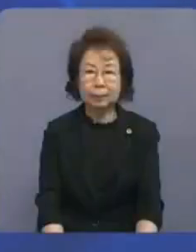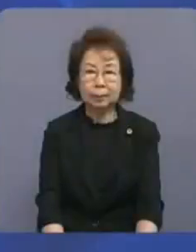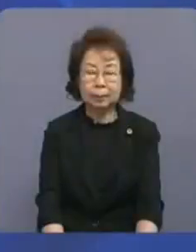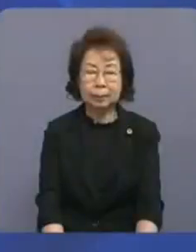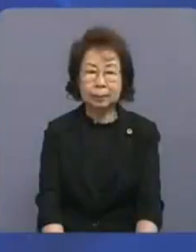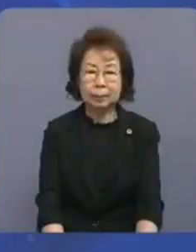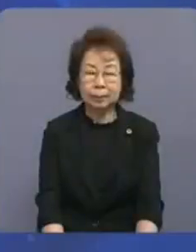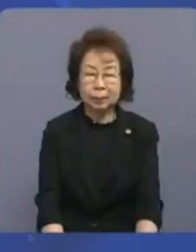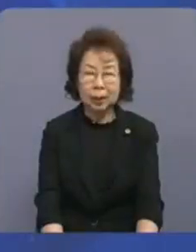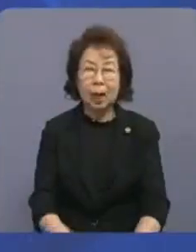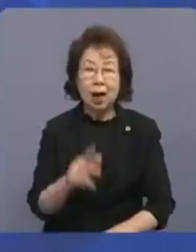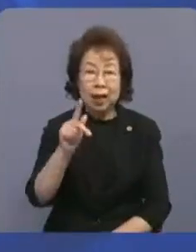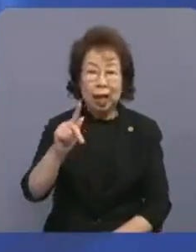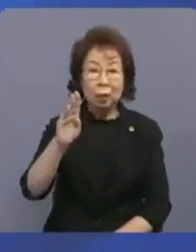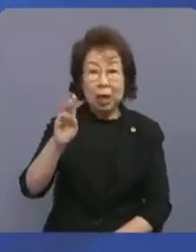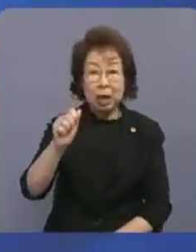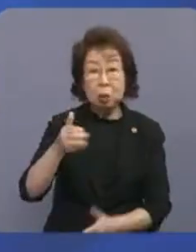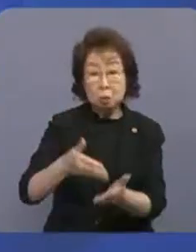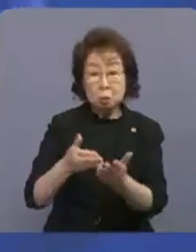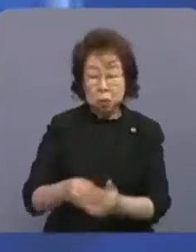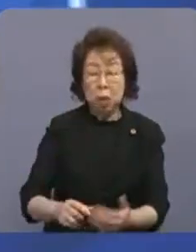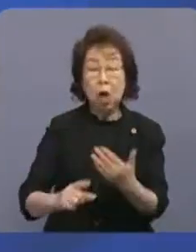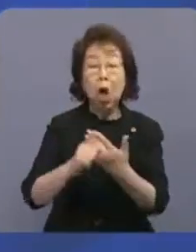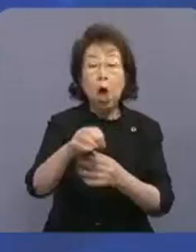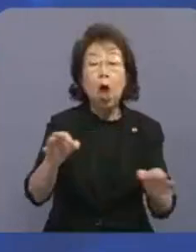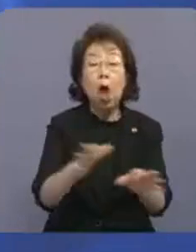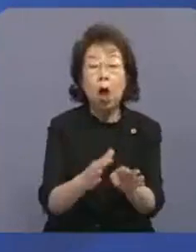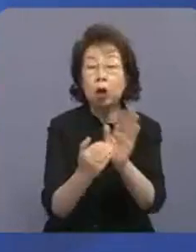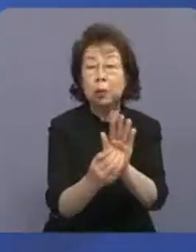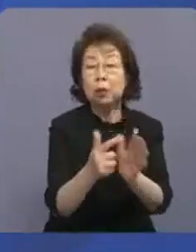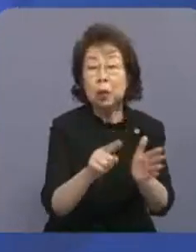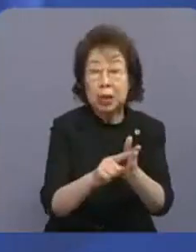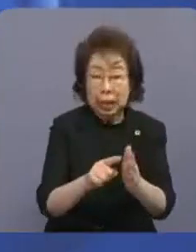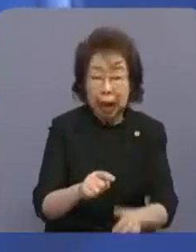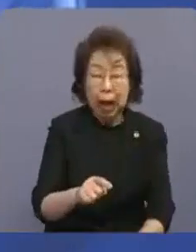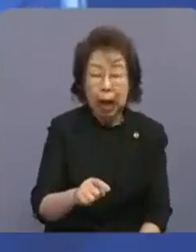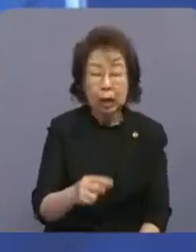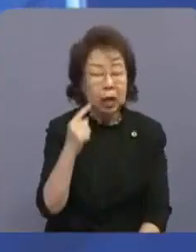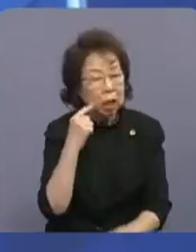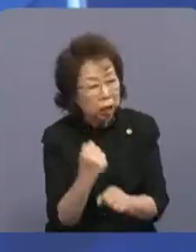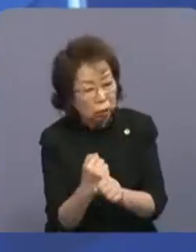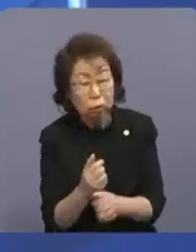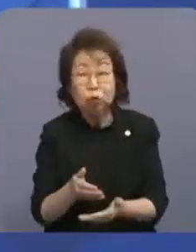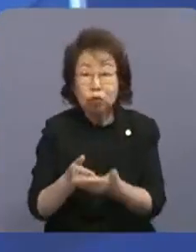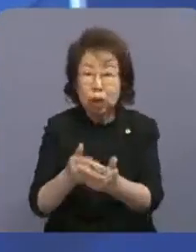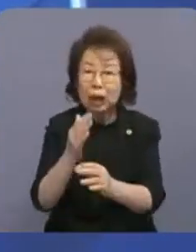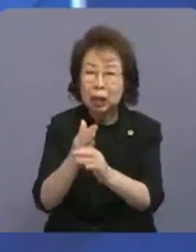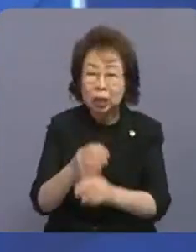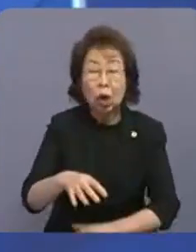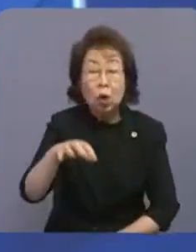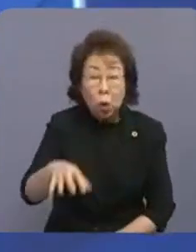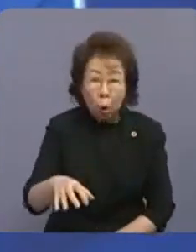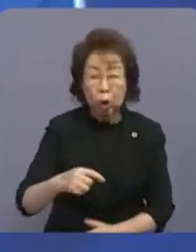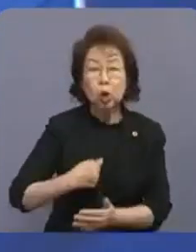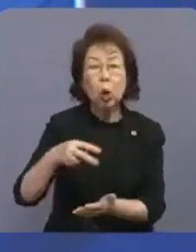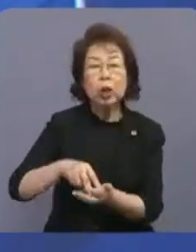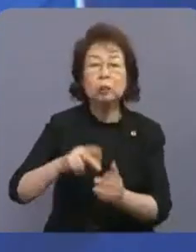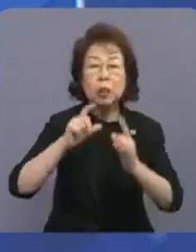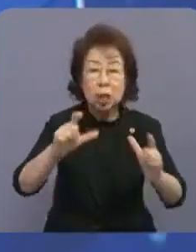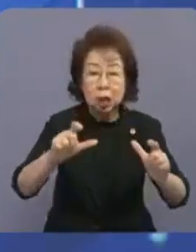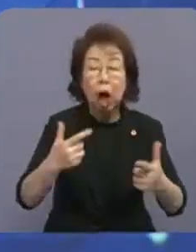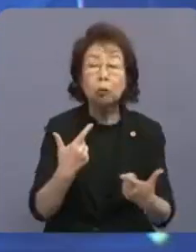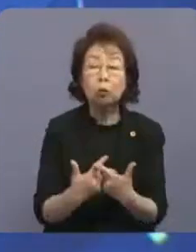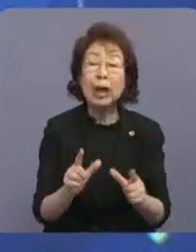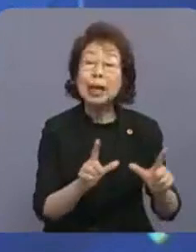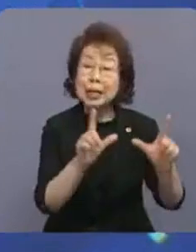네, 다음 뉴스입니다. 저희 KBS 수사는 지역 소멸 위기를 극복하기 위한 대안을 모색하는 연중 기획 보도, 지역 독립선언 부산의